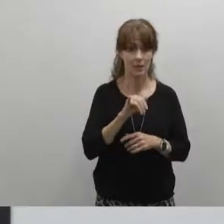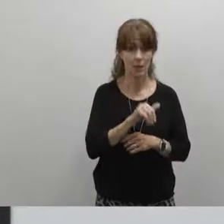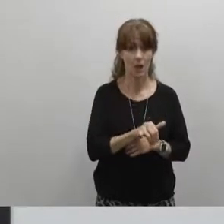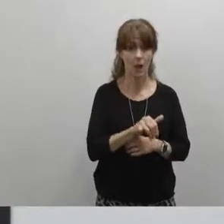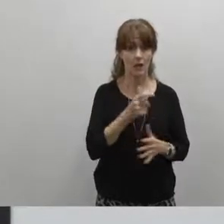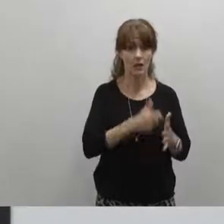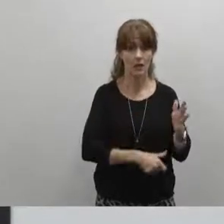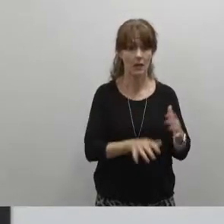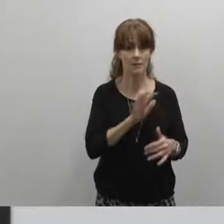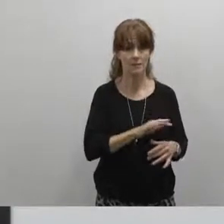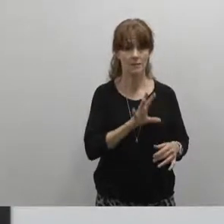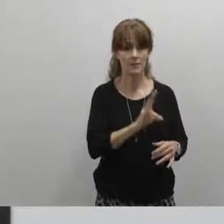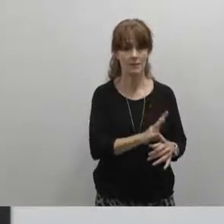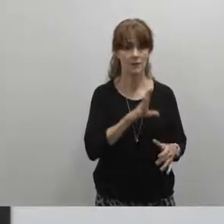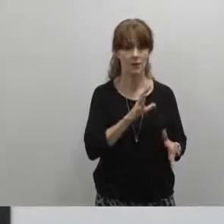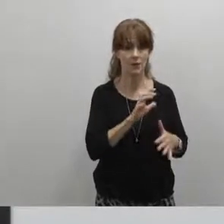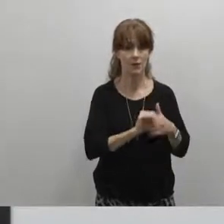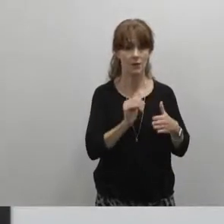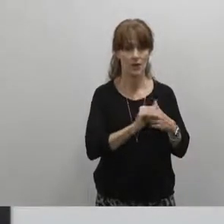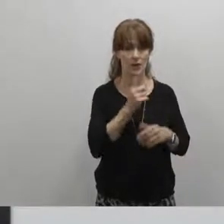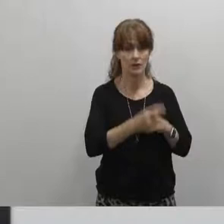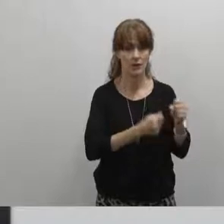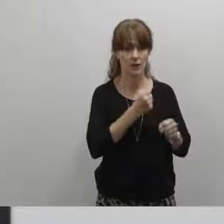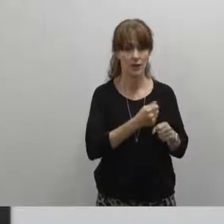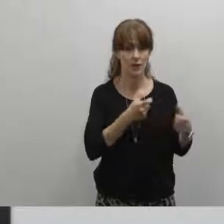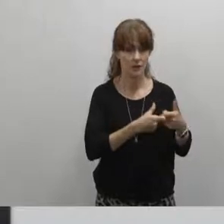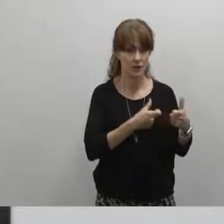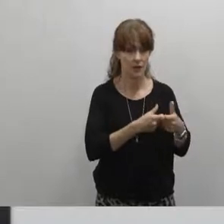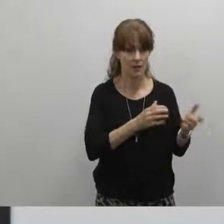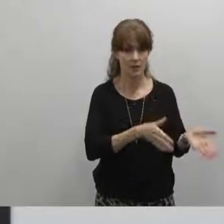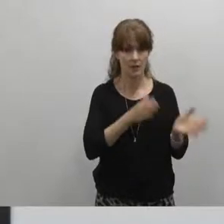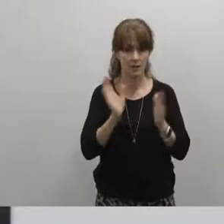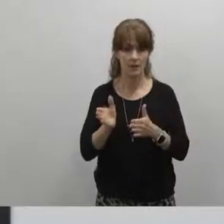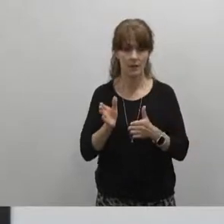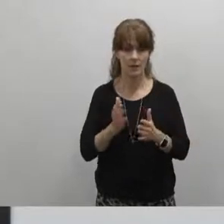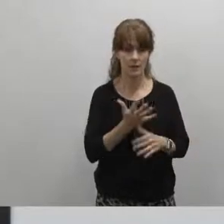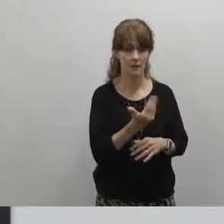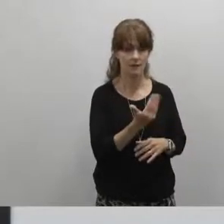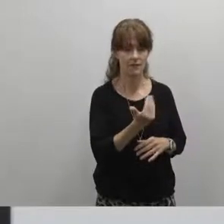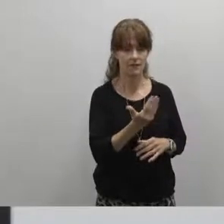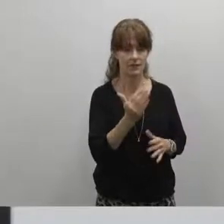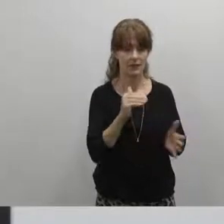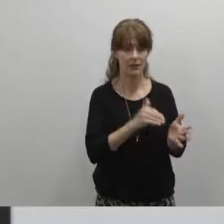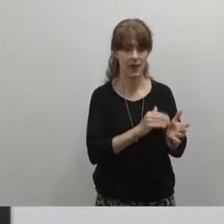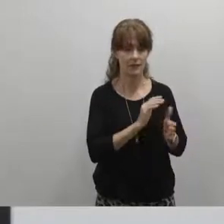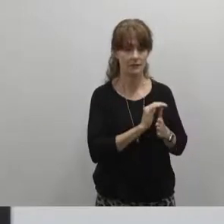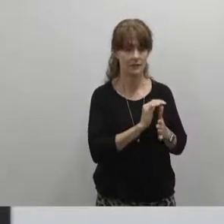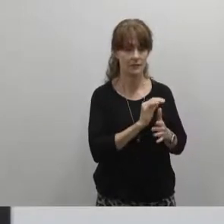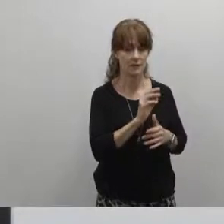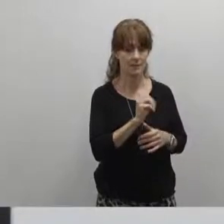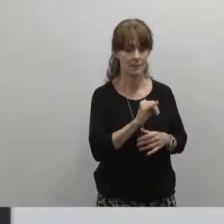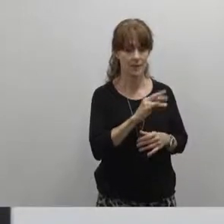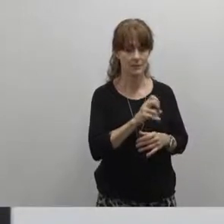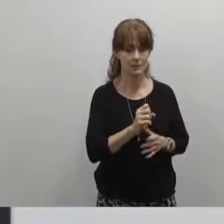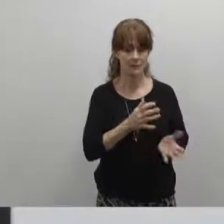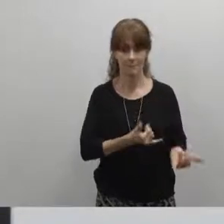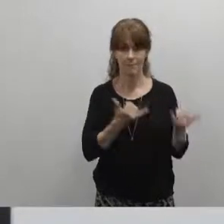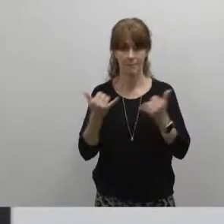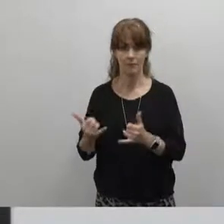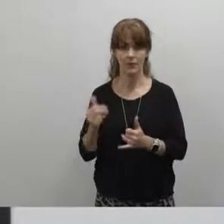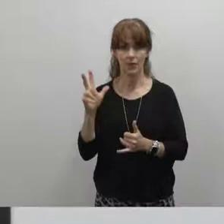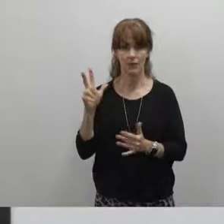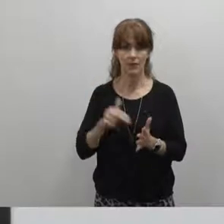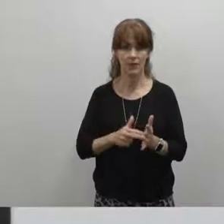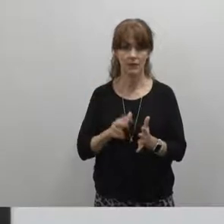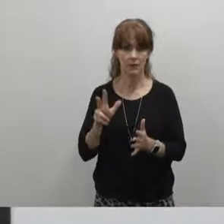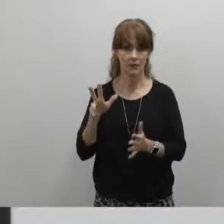đối chìa lô pra rốt dương là kia sinh cái hào thả mạng Tesla nè khuyến tế vì mình pra sẵn tế đối chứ này vì